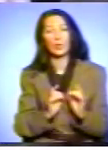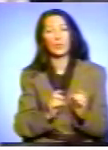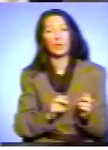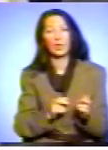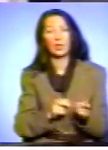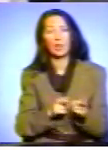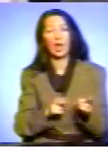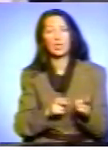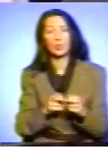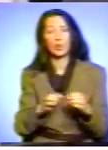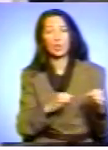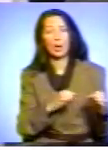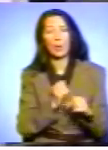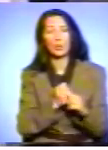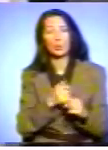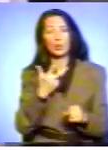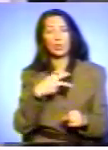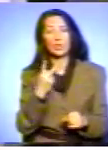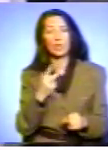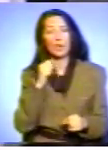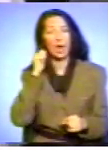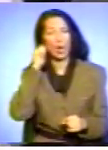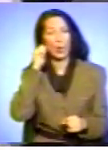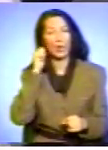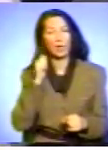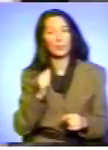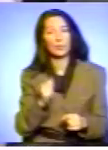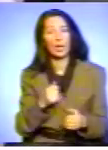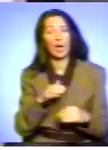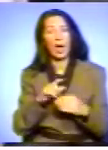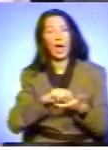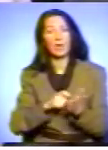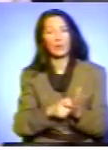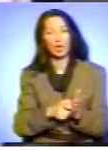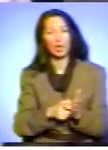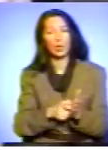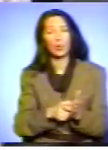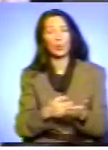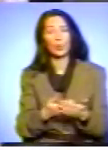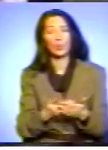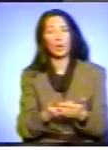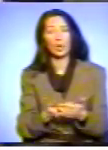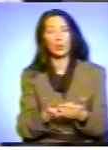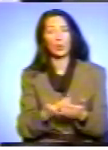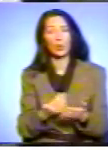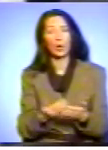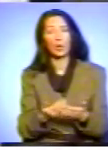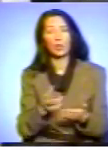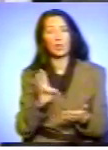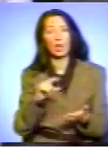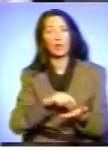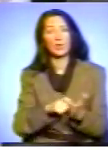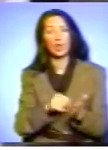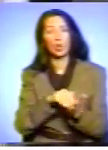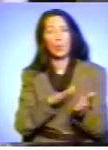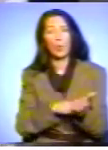працюю 32 роки. Квартиру буквально от на квартирному